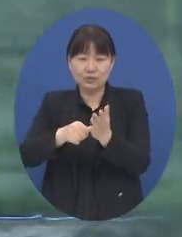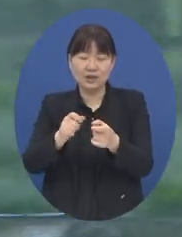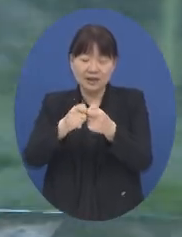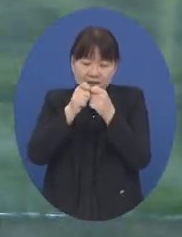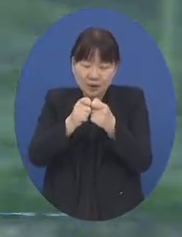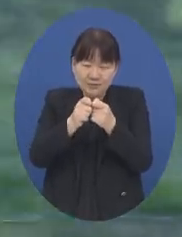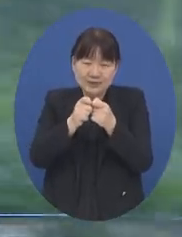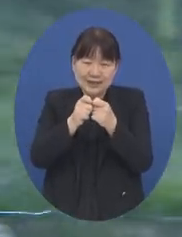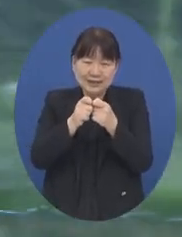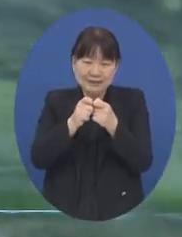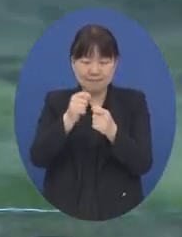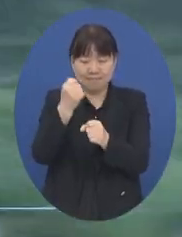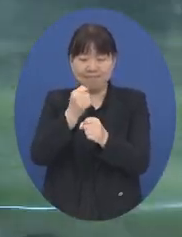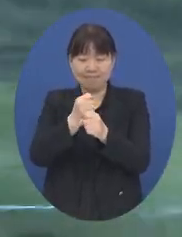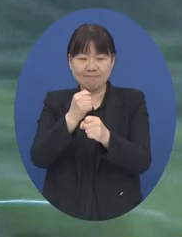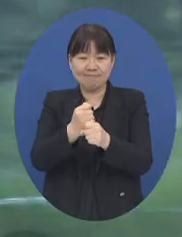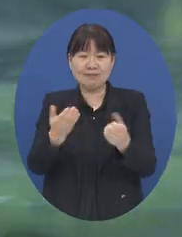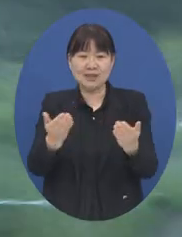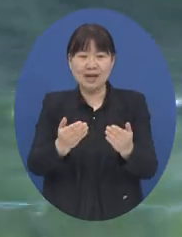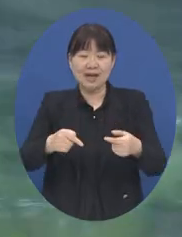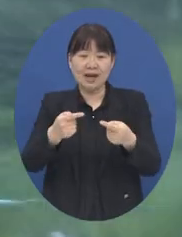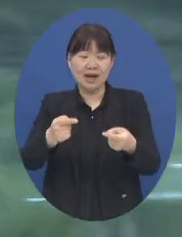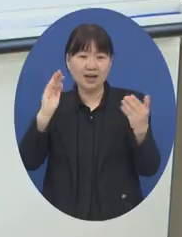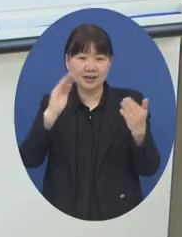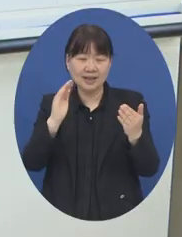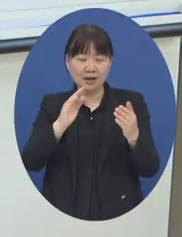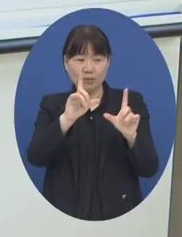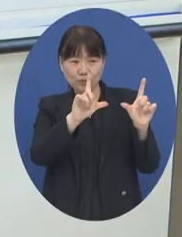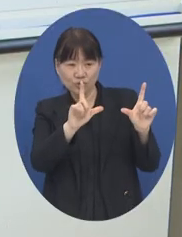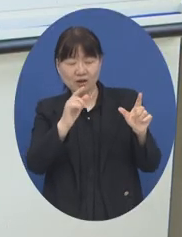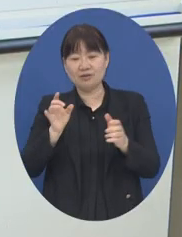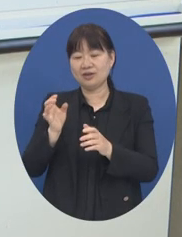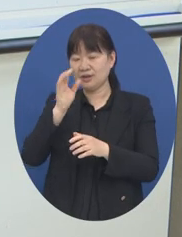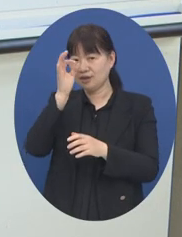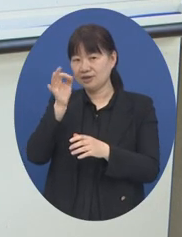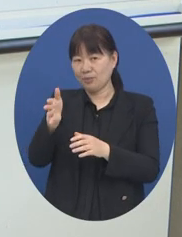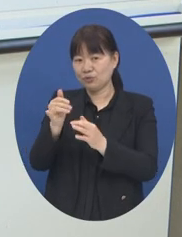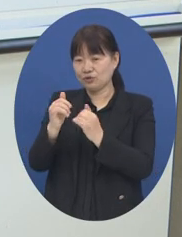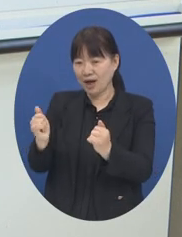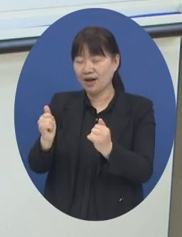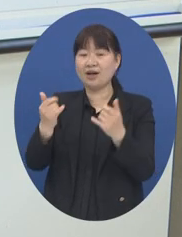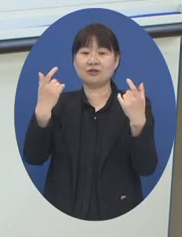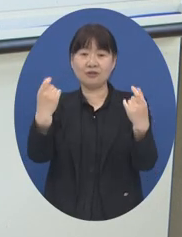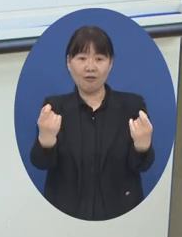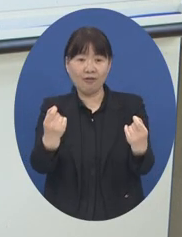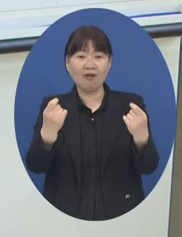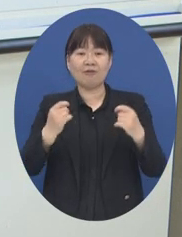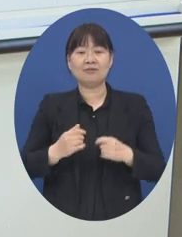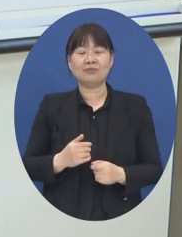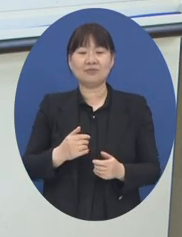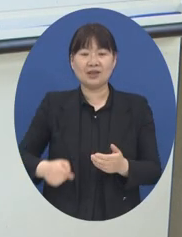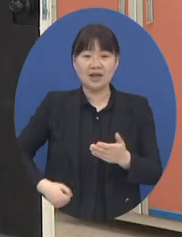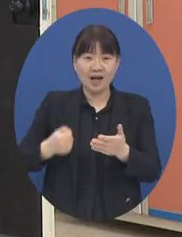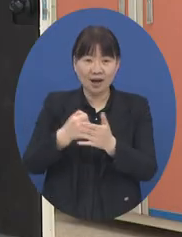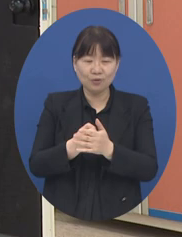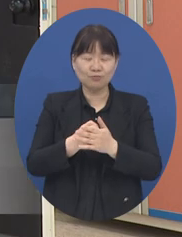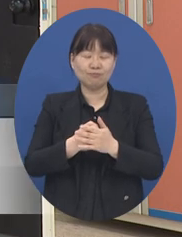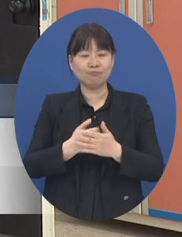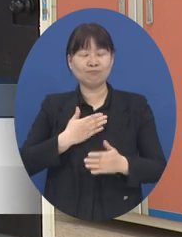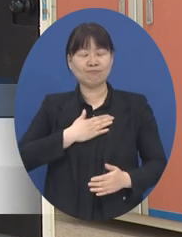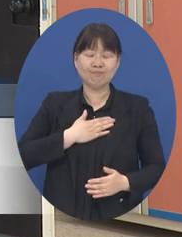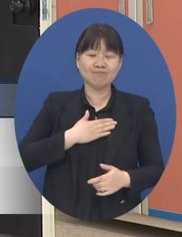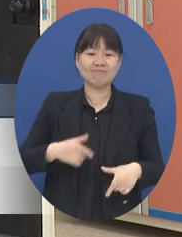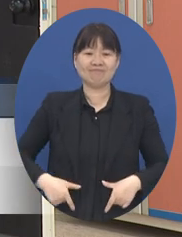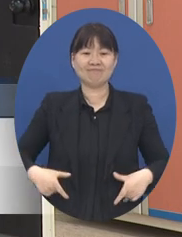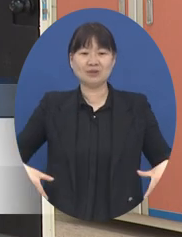작업입니다 참가한 학생의 표정이 전문가 못지 않고 각오와 포부도 남다릅니다 손으로 깎는